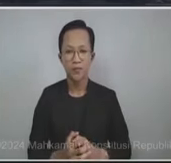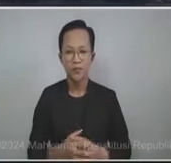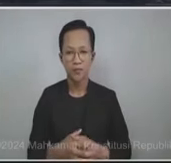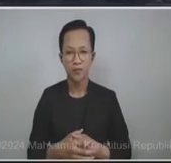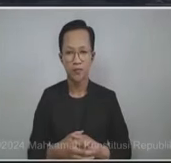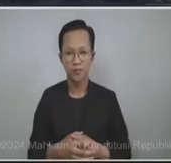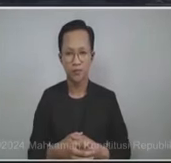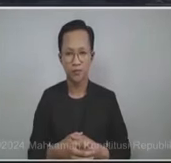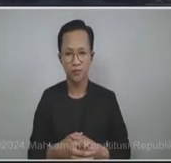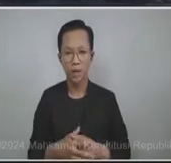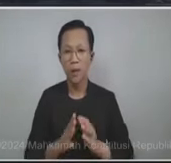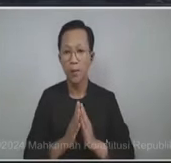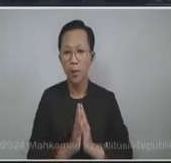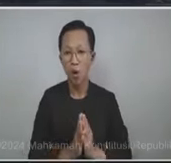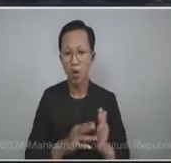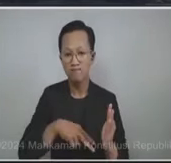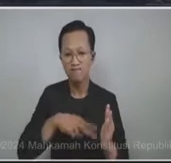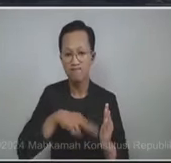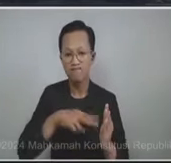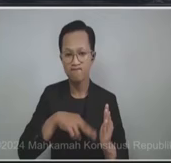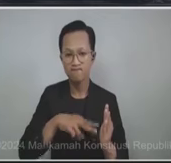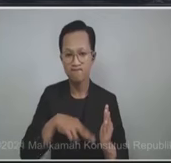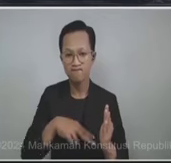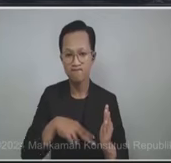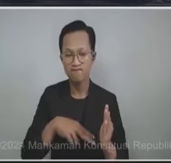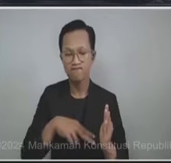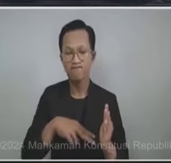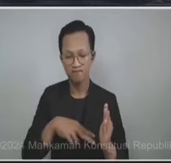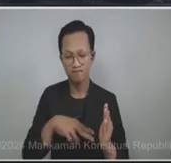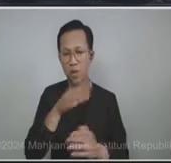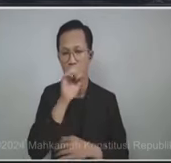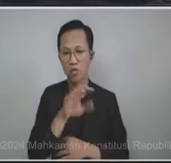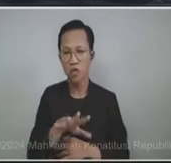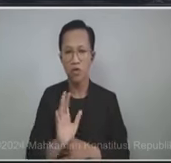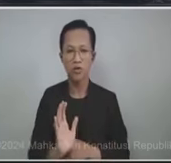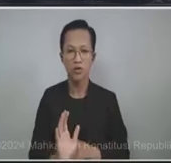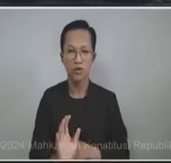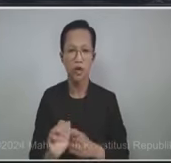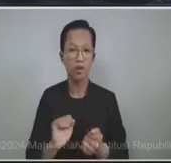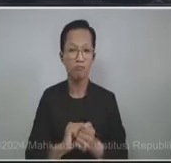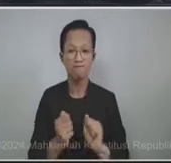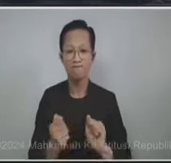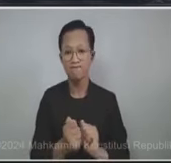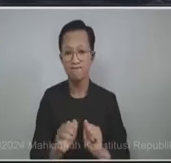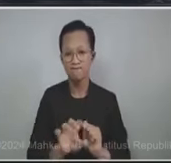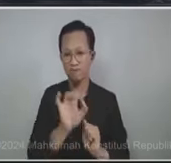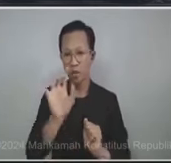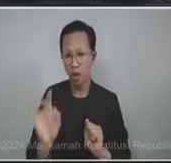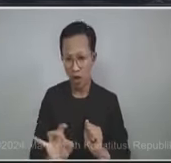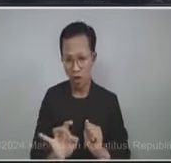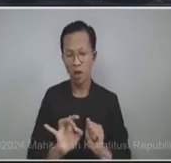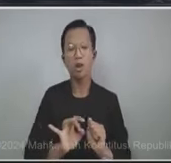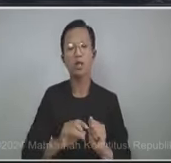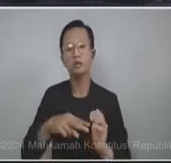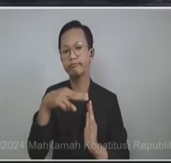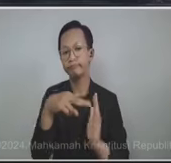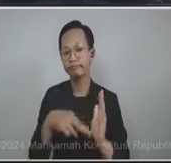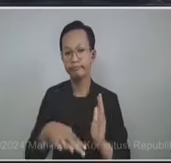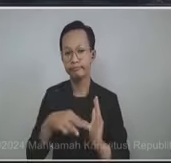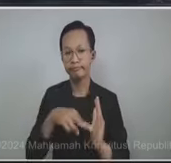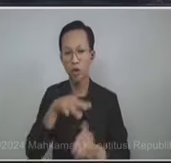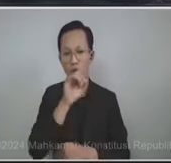membaca permohonan pemohon dan seterusnya dianggap diucap duduk perkara dan seterusnya dianggap diucapkan pertimbangan